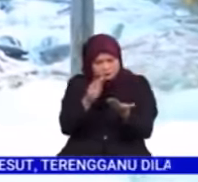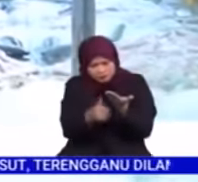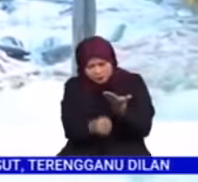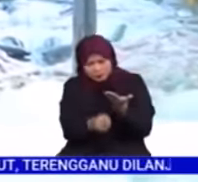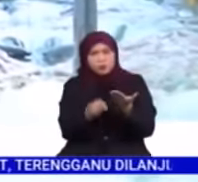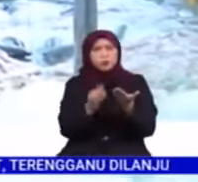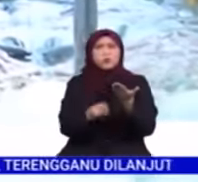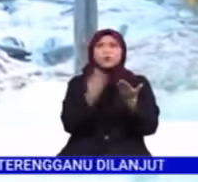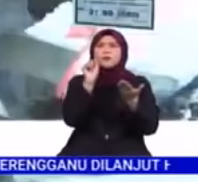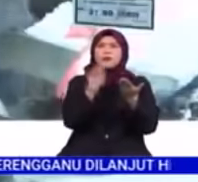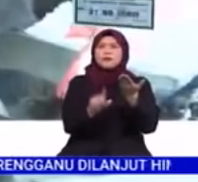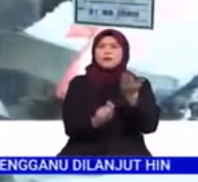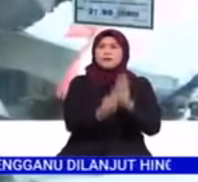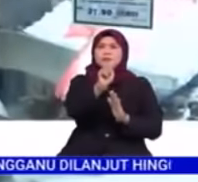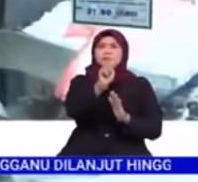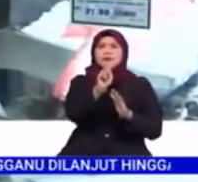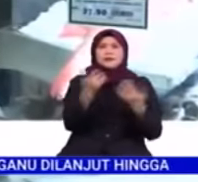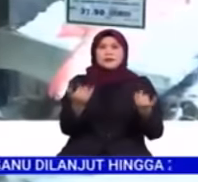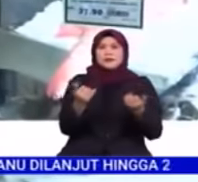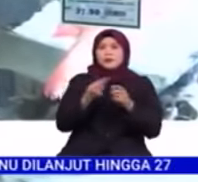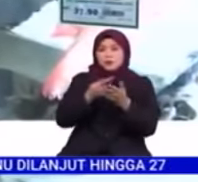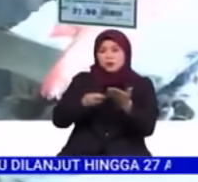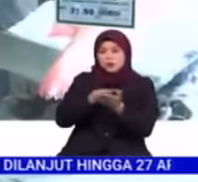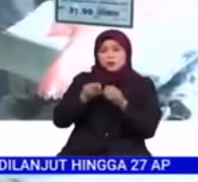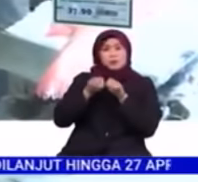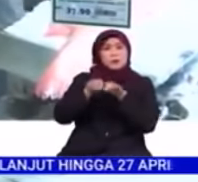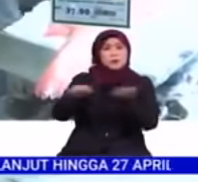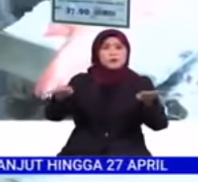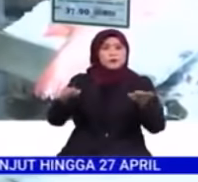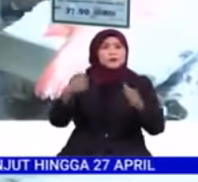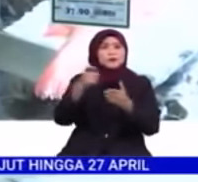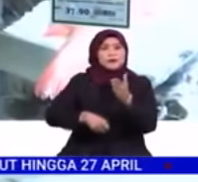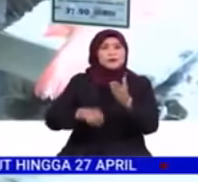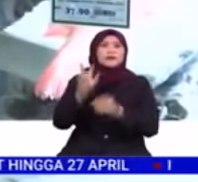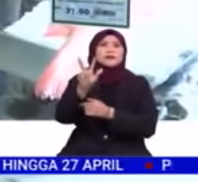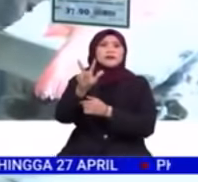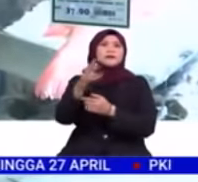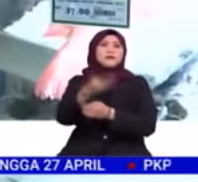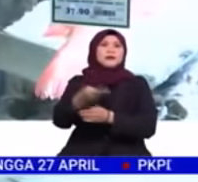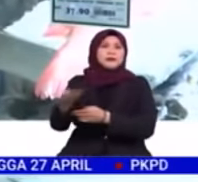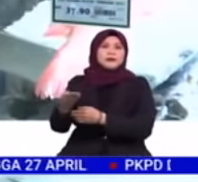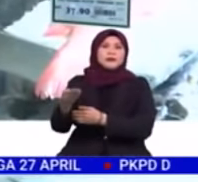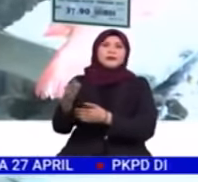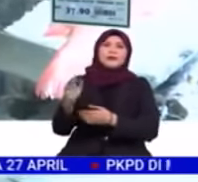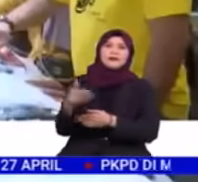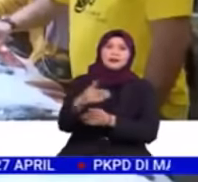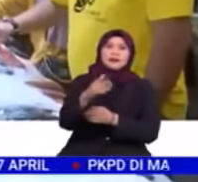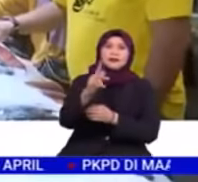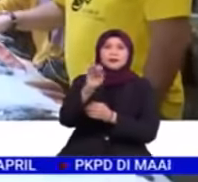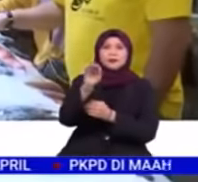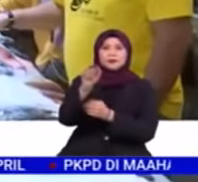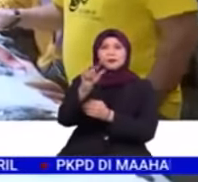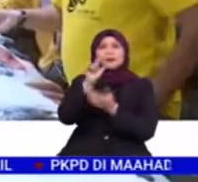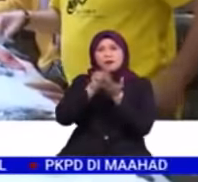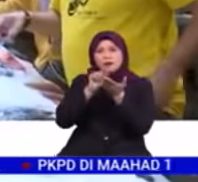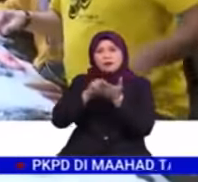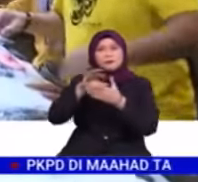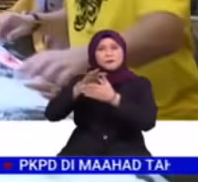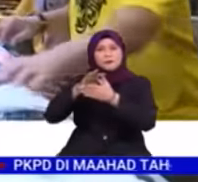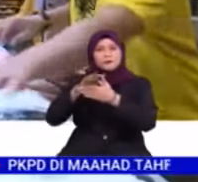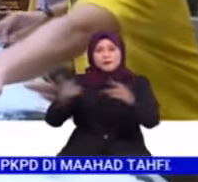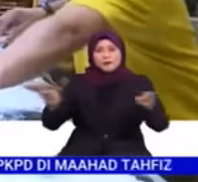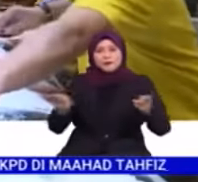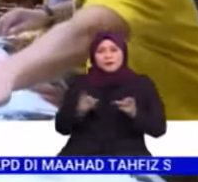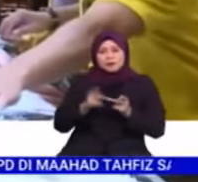jatuh sweeza berkata paparan yang pula itu hanya membalikkan harga tiga barang itu ikan kembung ayam dan daging di